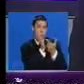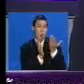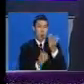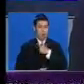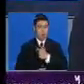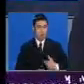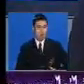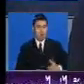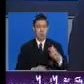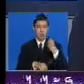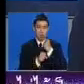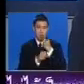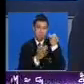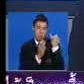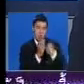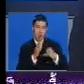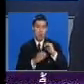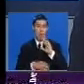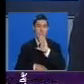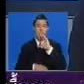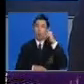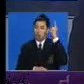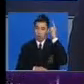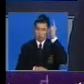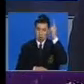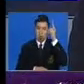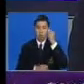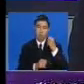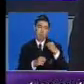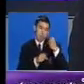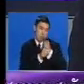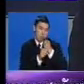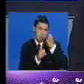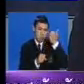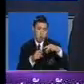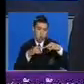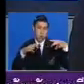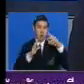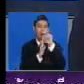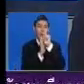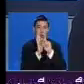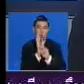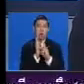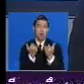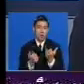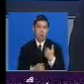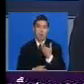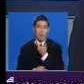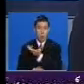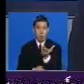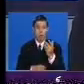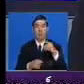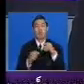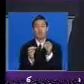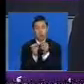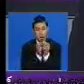ไม่สามารถทำได้นะคะเพราะขัดต่อหลักกฎหมายขณะที่รัฐมนตรีประจำสำนักนายกรัฐมนตรีเตรียมประสานสถานีโทรทัศน์ทุกช่องชี้แจ